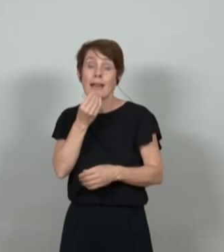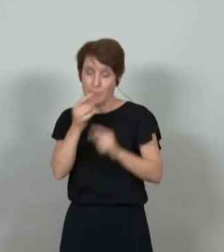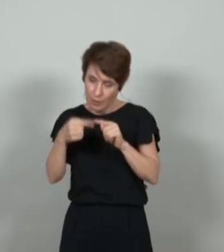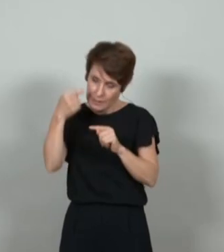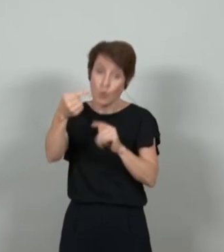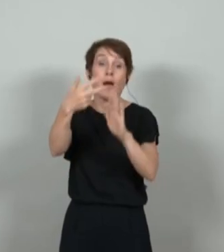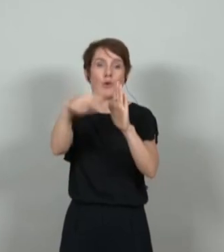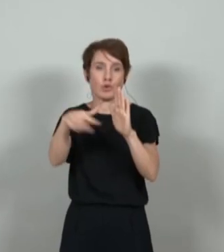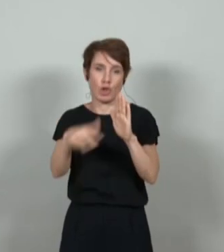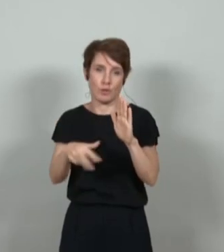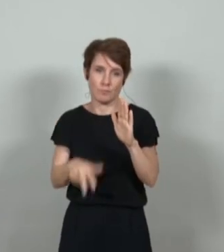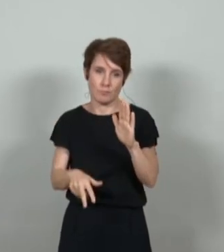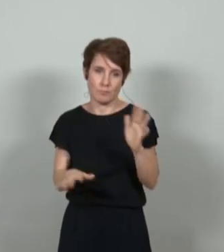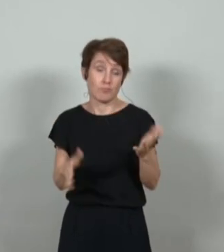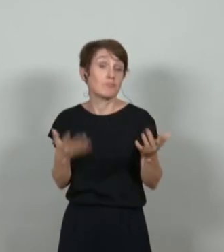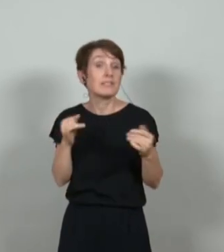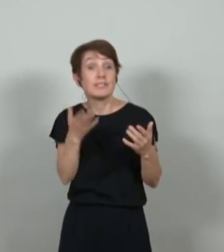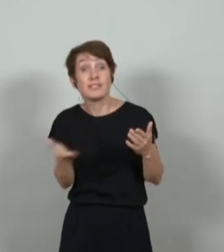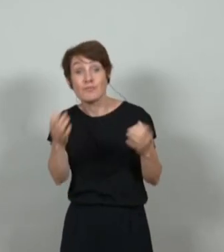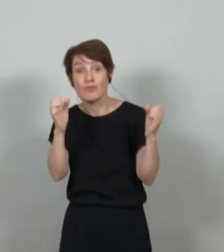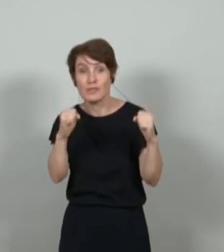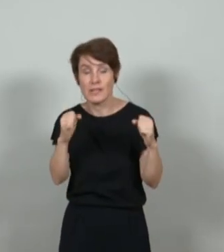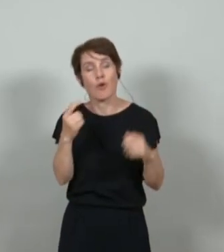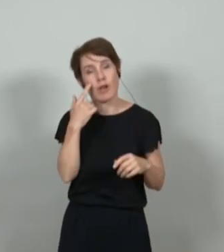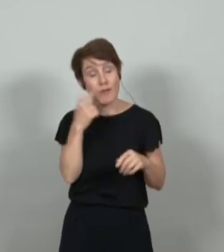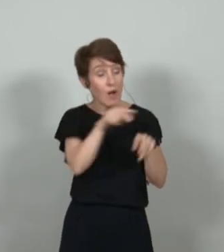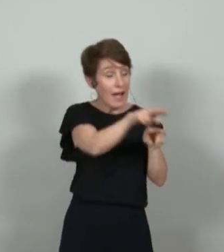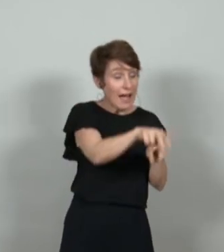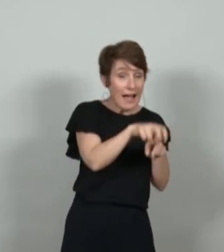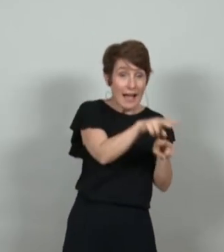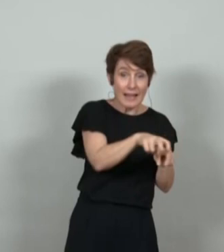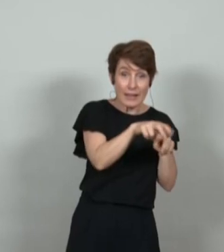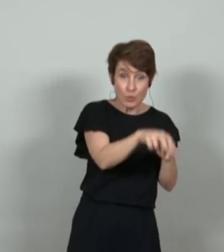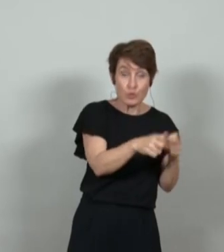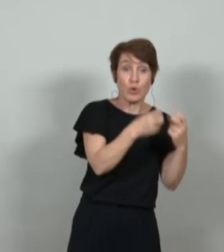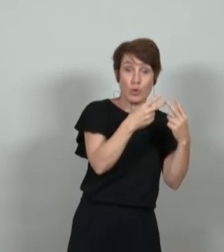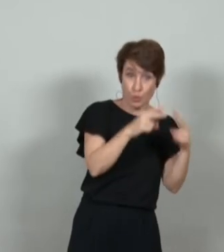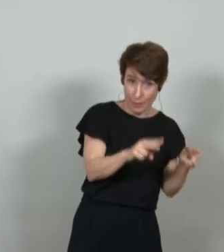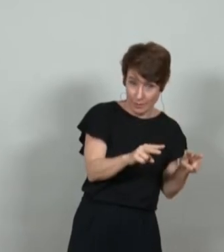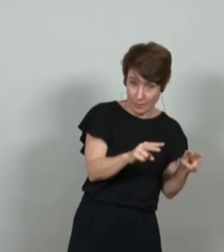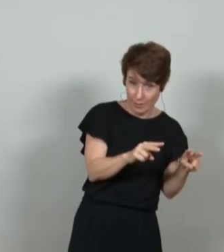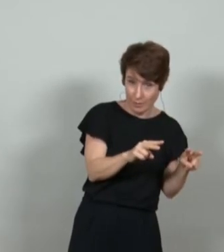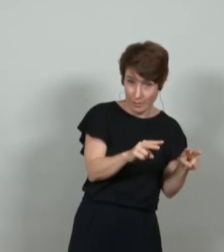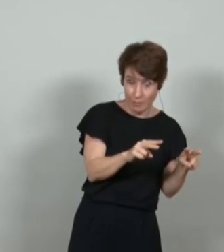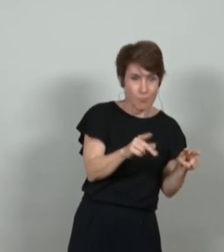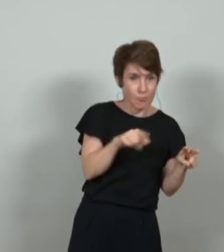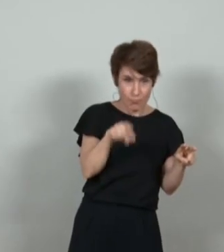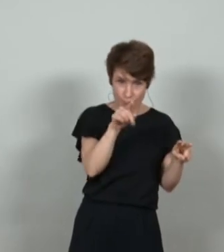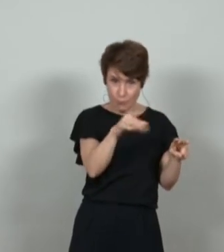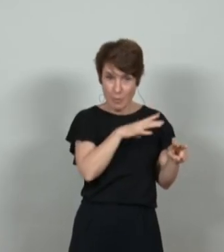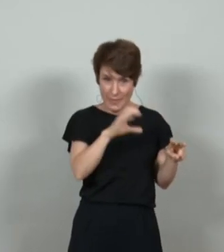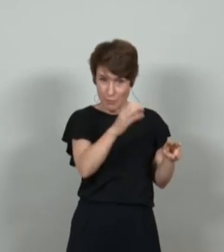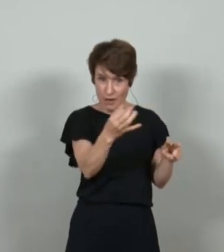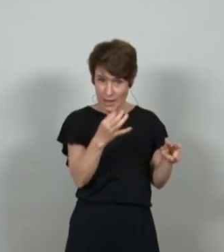le voulez bien et vous verrez bien effectivement que sur les questions d'agriculture urbaine c'est évidemment ça a été dit notamment assez justement par la Michalak